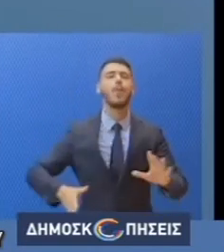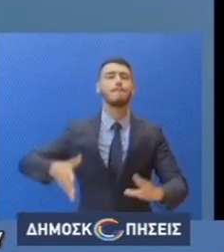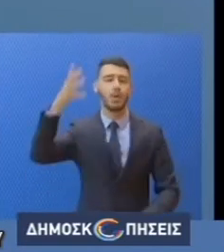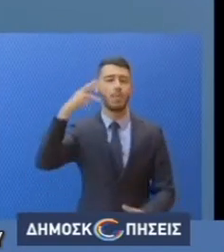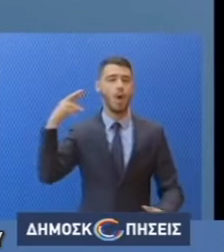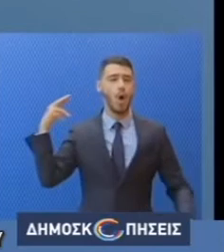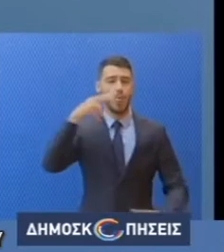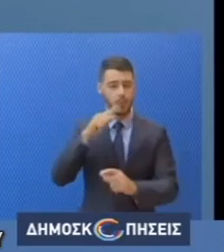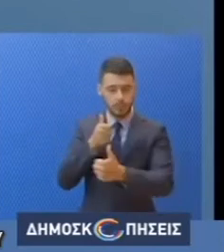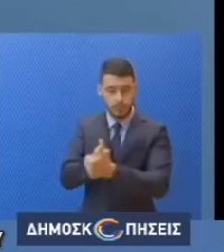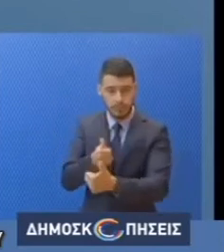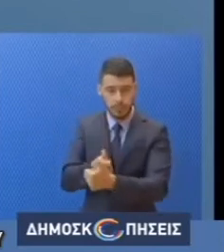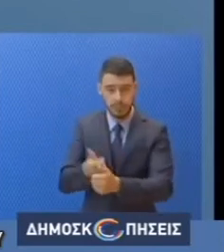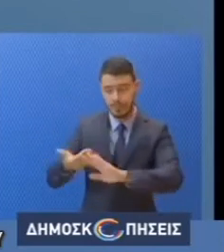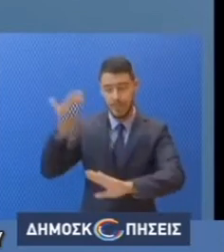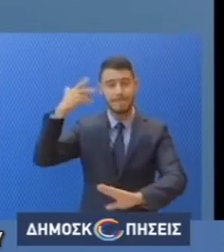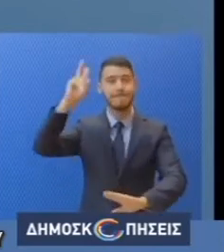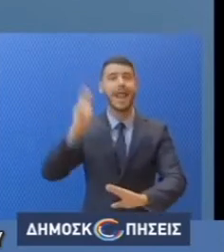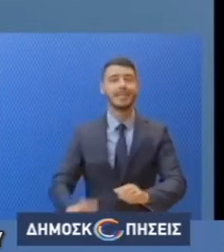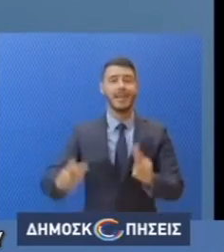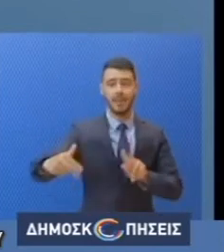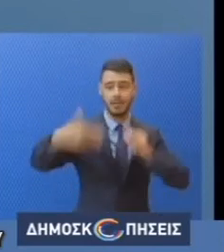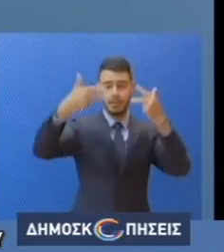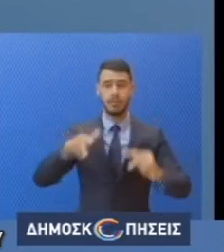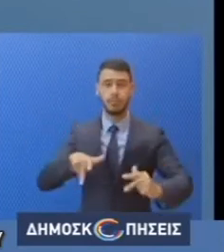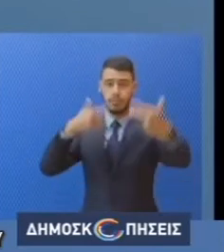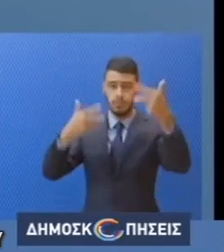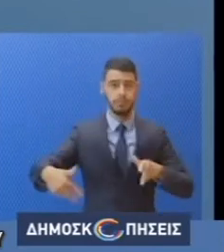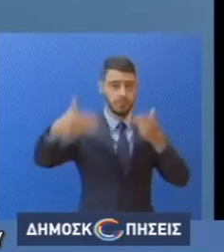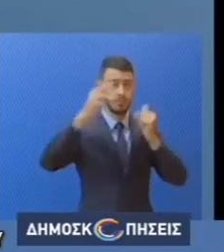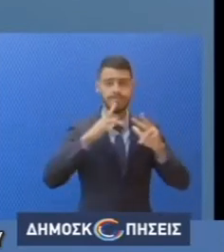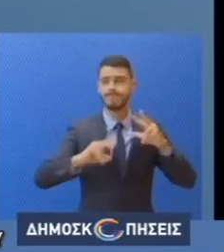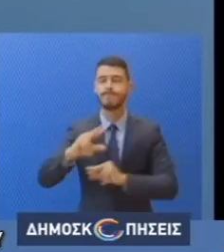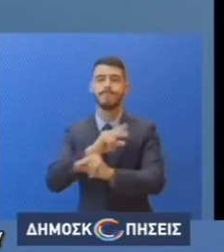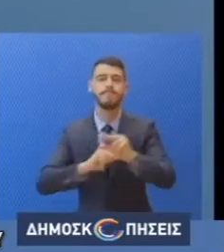Την Παρασκευή συγκάλεσε ευρεία τηλεδιάσκεψη, στην οποία συζητήθηκε η